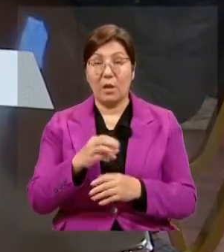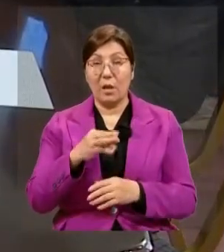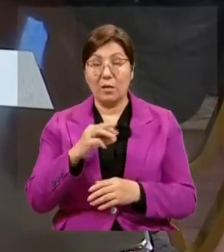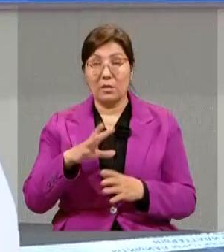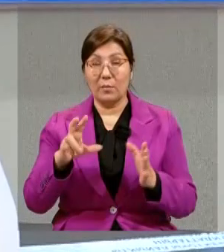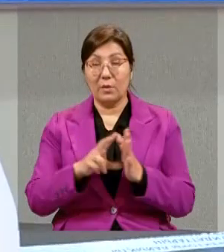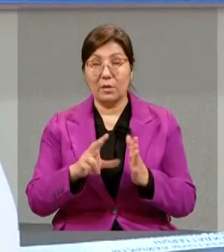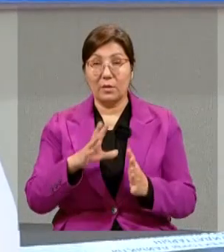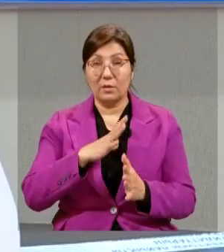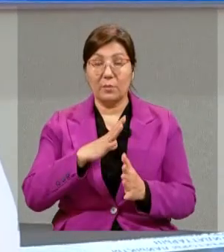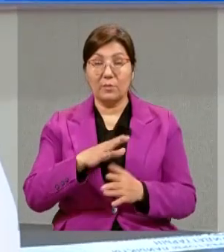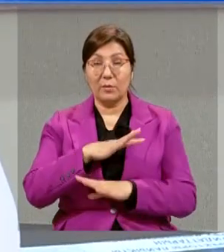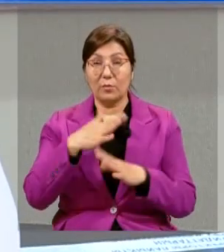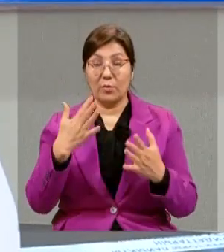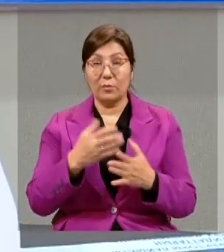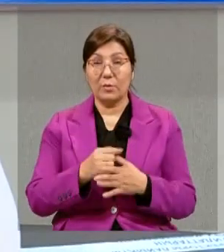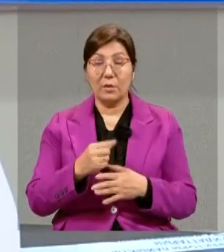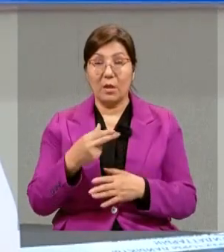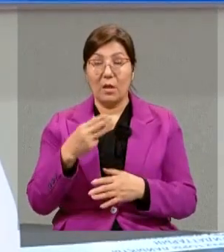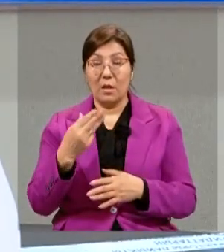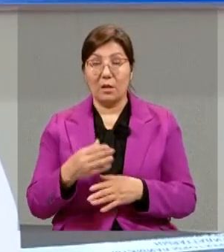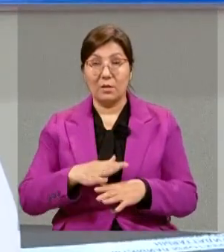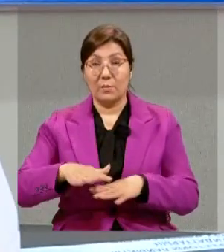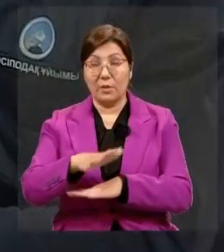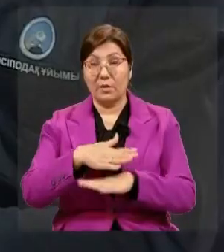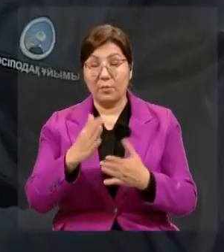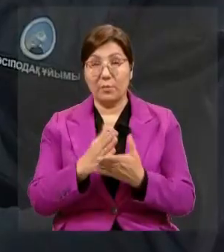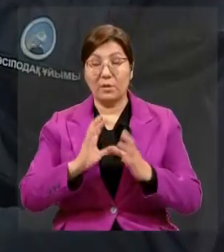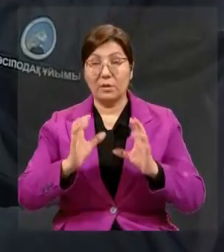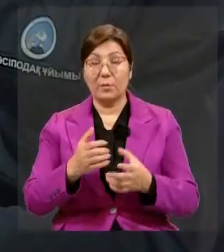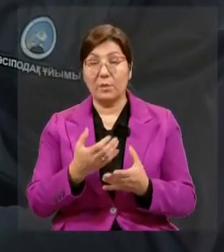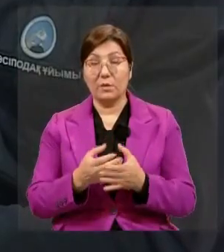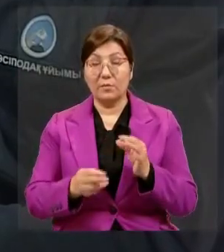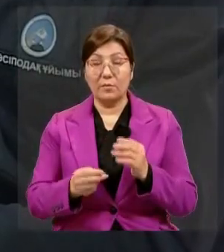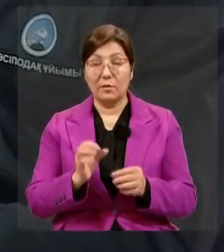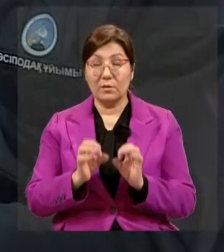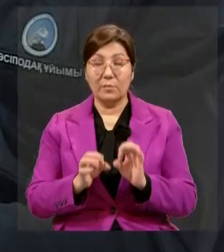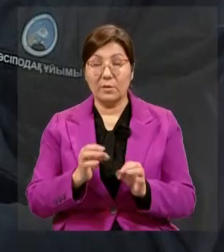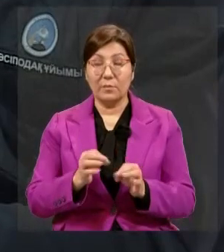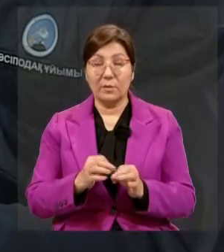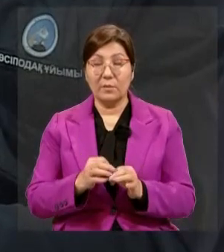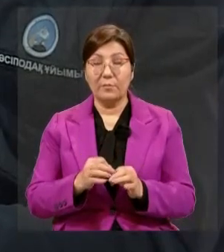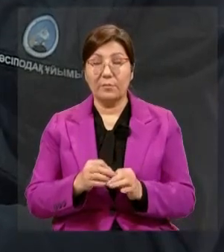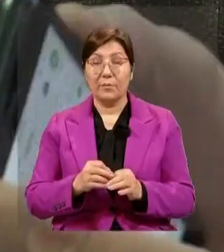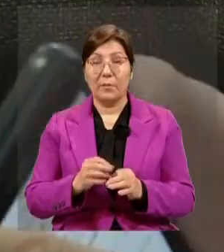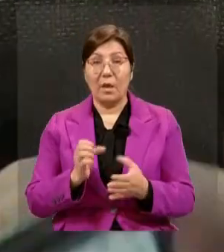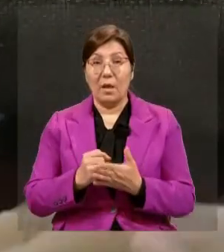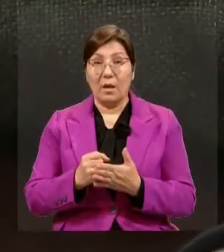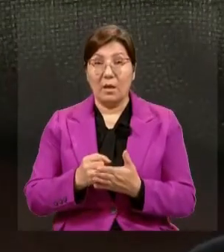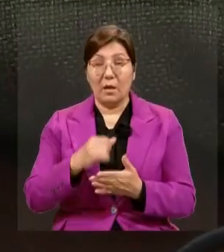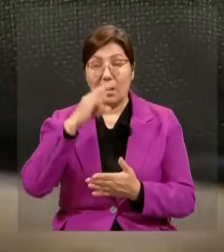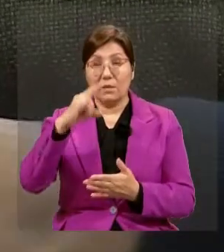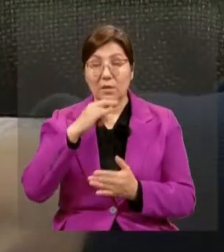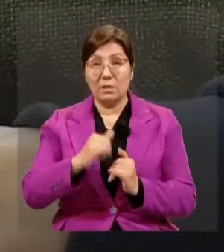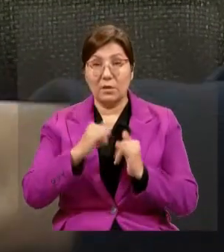станциясы болса, оның басым көпшілігі АқШ пен Европада орналасқан. Әлемдегі ең арзан электр энергия көзі қарыштап дамып келе жатқан